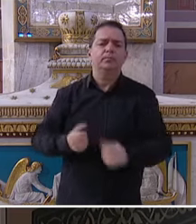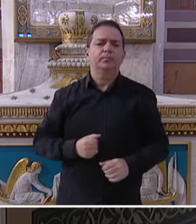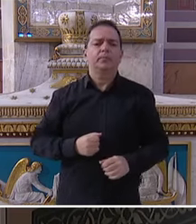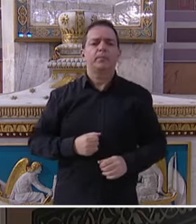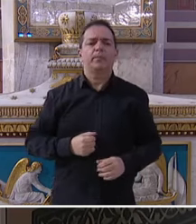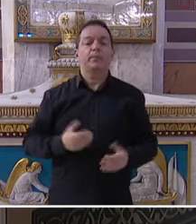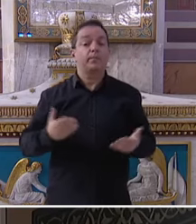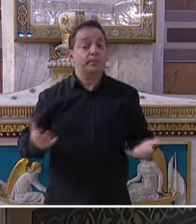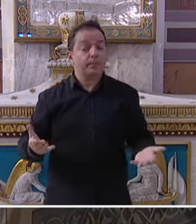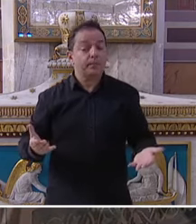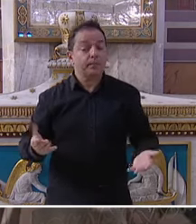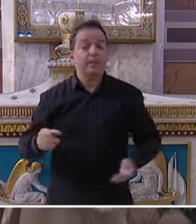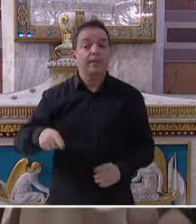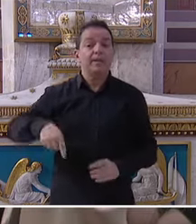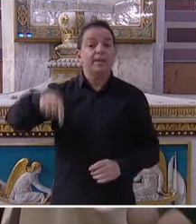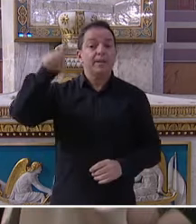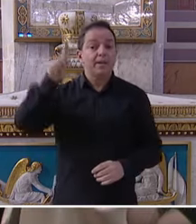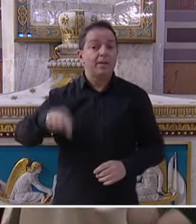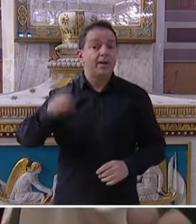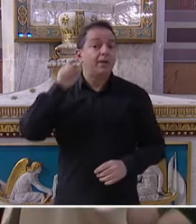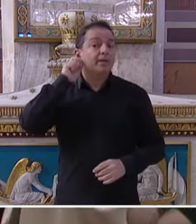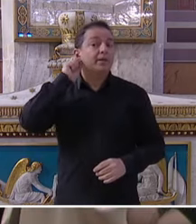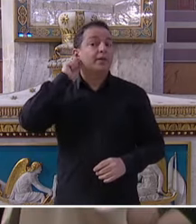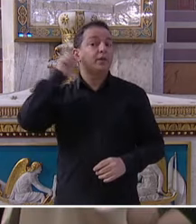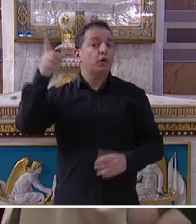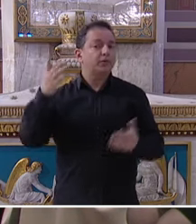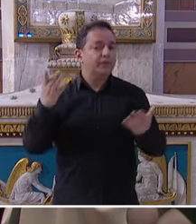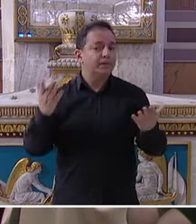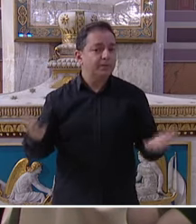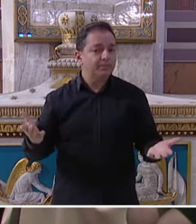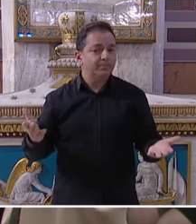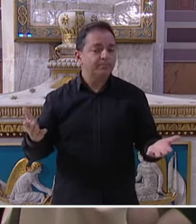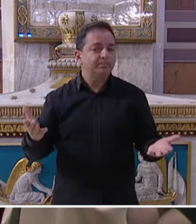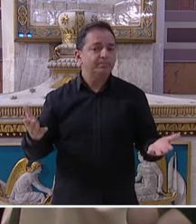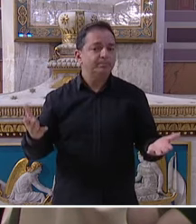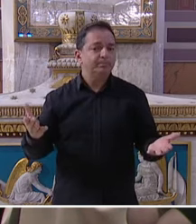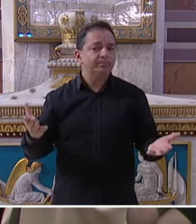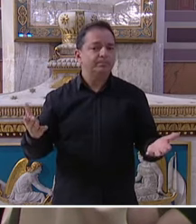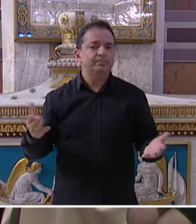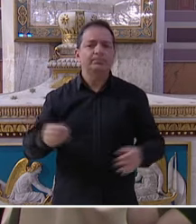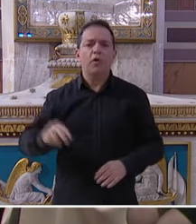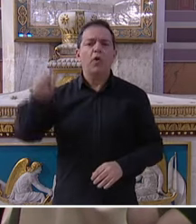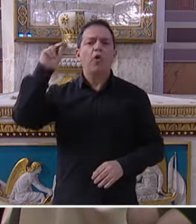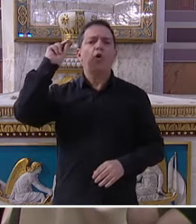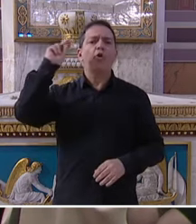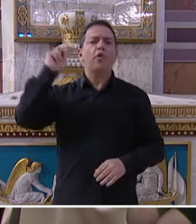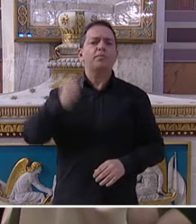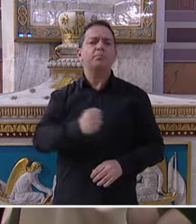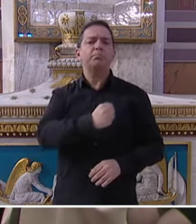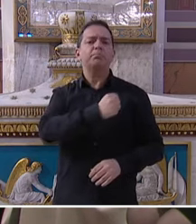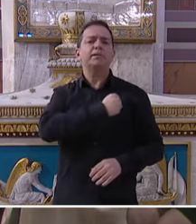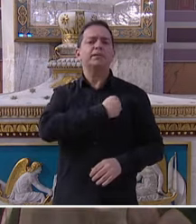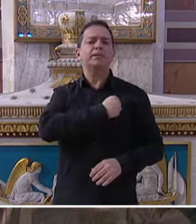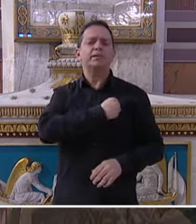Εορτάζομαι λοιπόν σήμερα την επικράτηση της